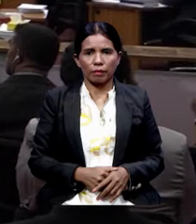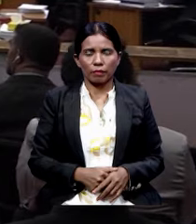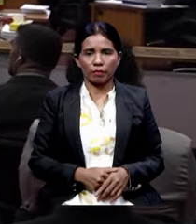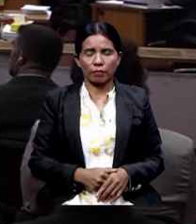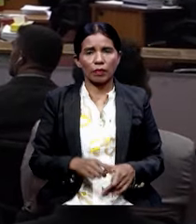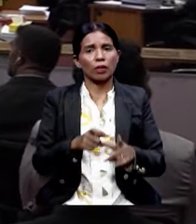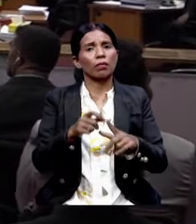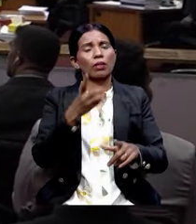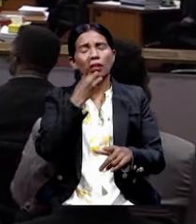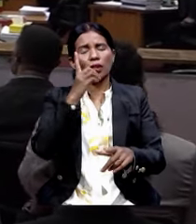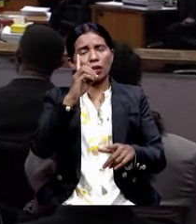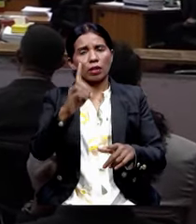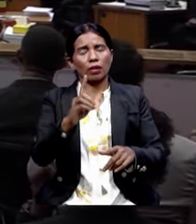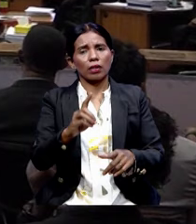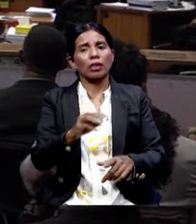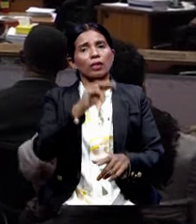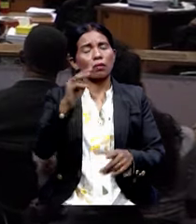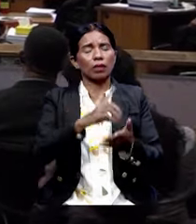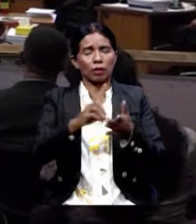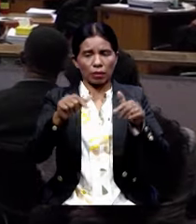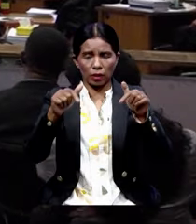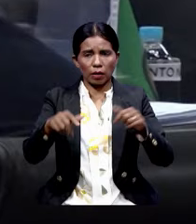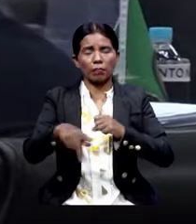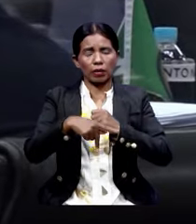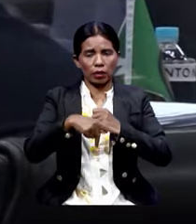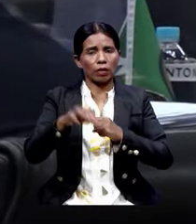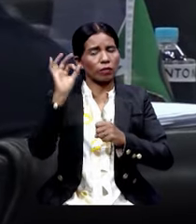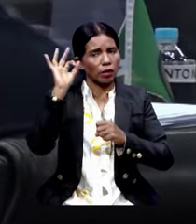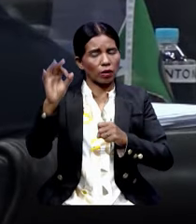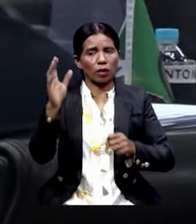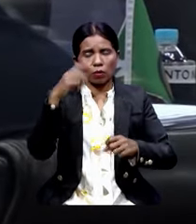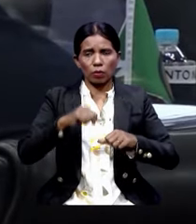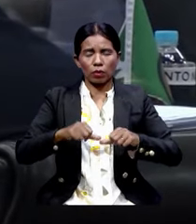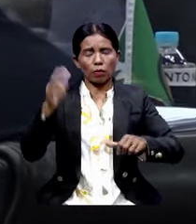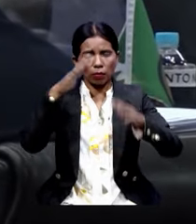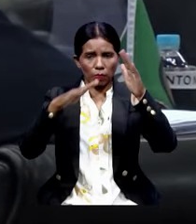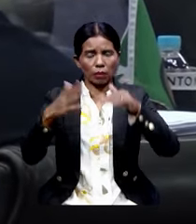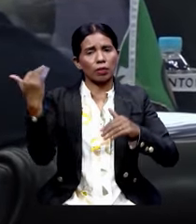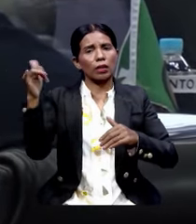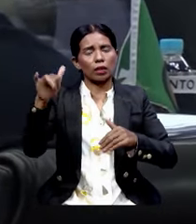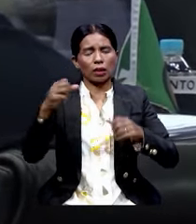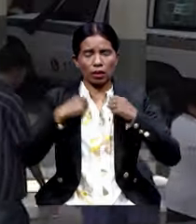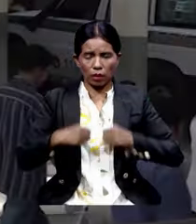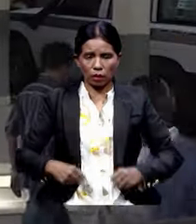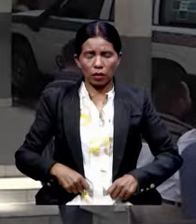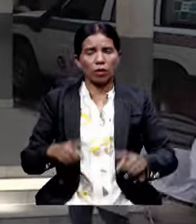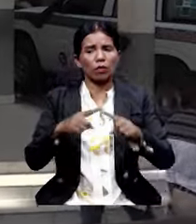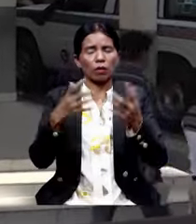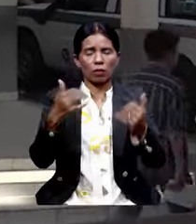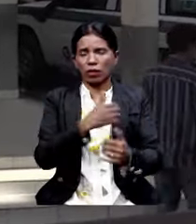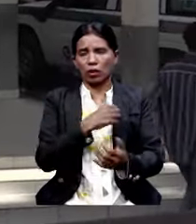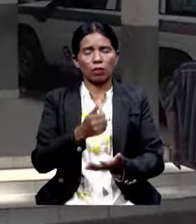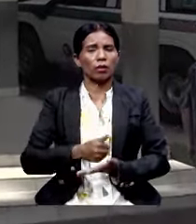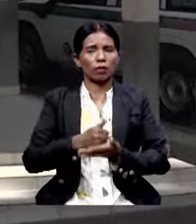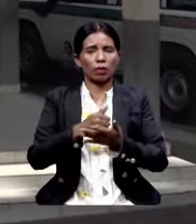Lihu si deklarasi ngai plenare siguna semana nai bancada fratelin kontinua prekupa ho problema sire he setor Saudi nebe to agora sedok resolve.